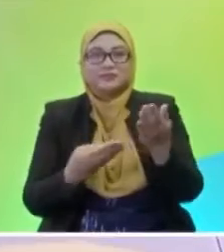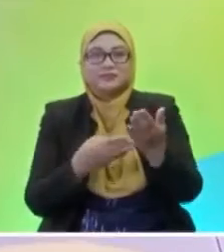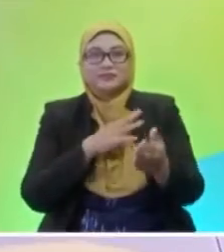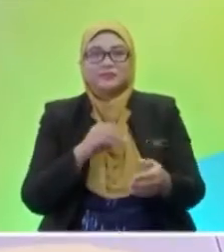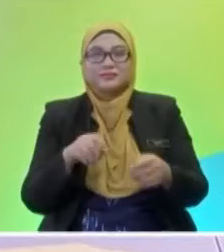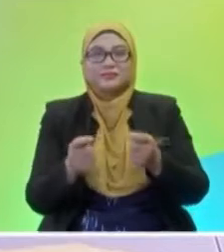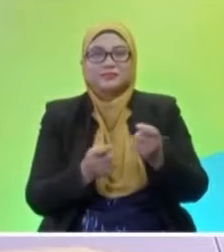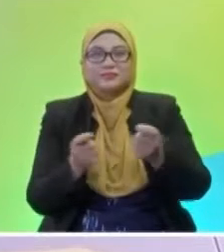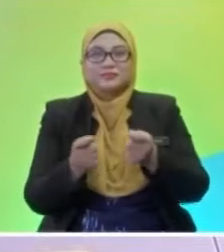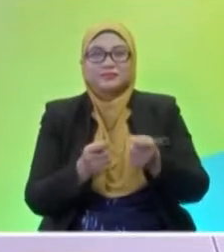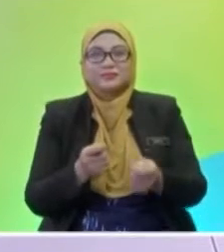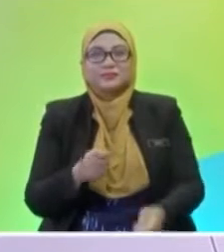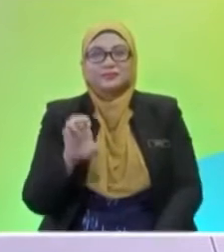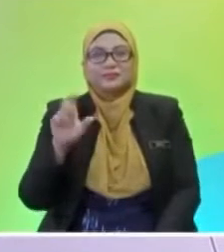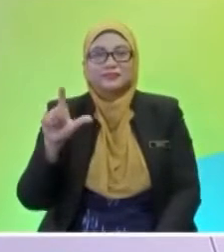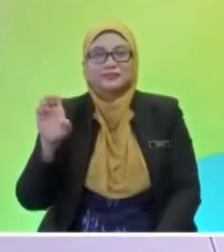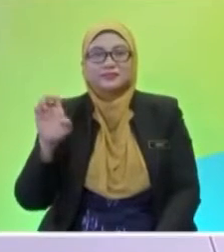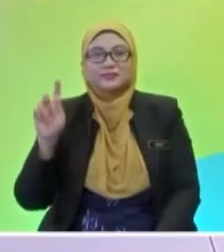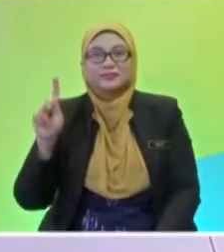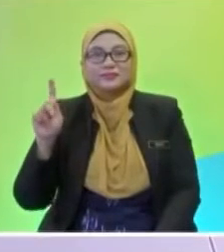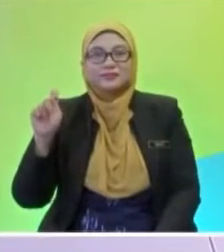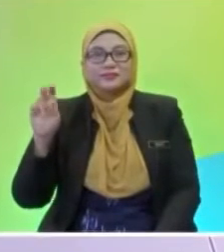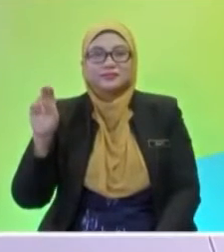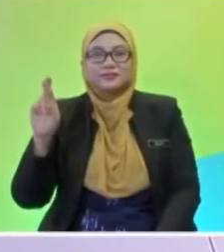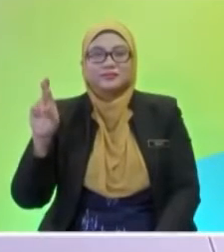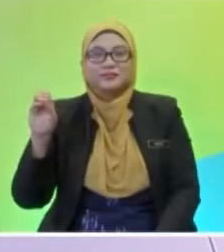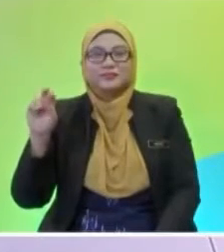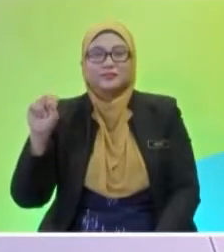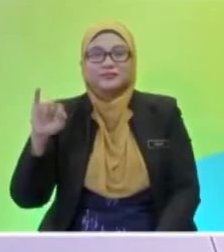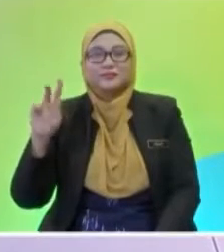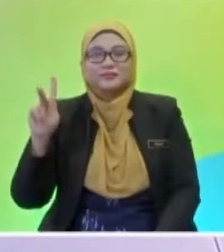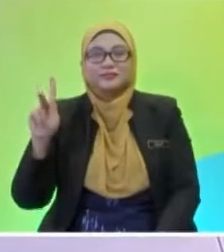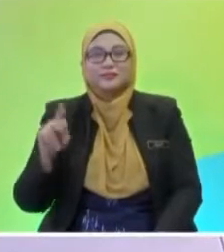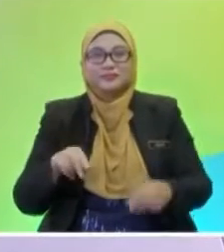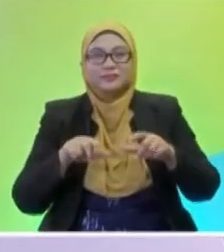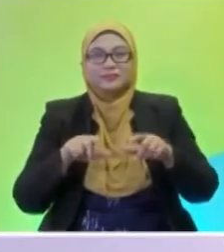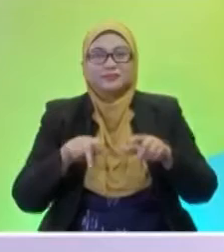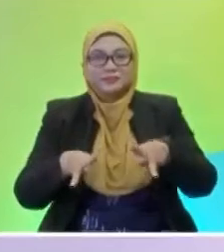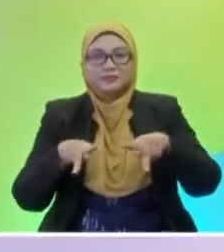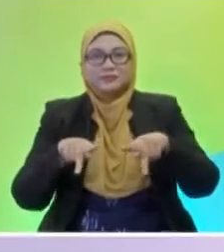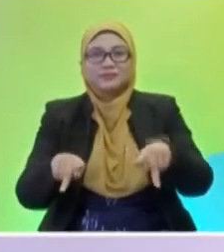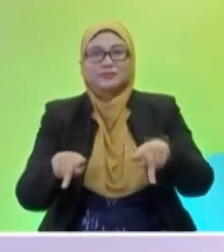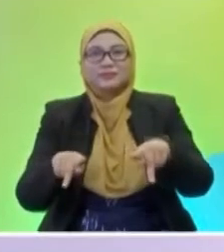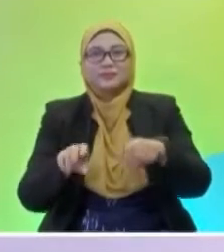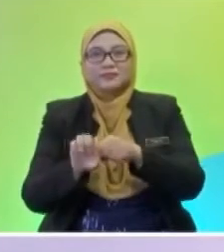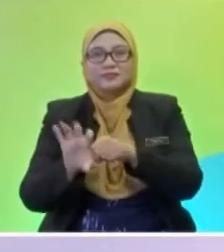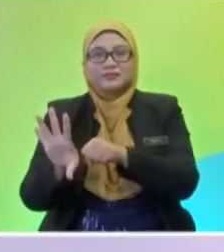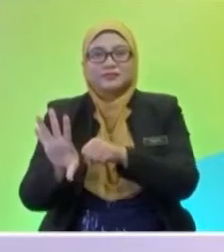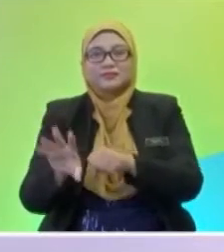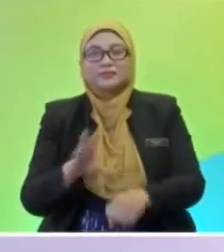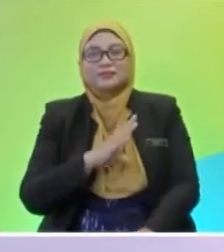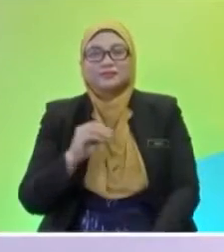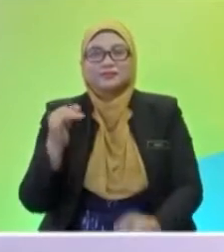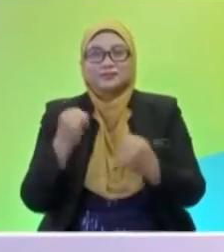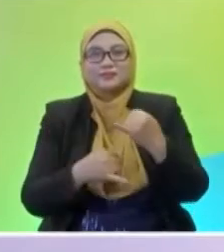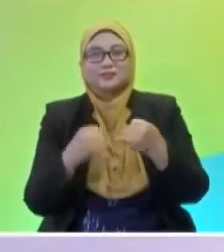mana? Itu adalah papan lita pemancar. Ini papan ialah papan isyarat pemancar isyarat lah. pemancar, Dan akhir